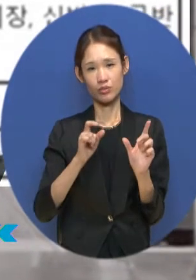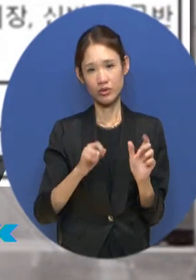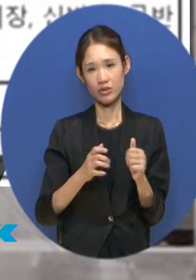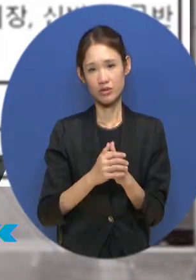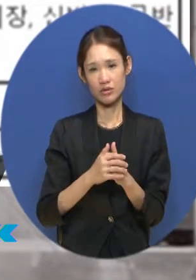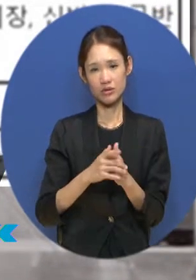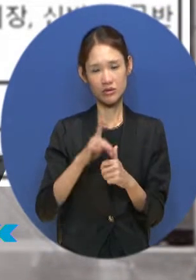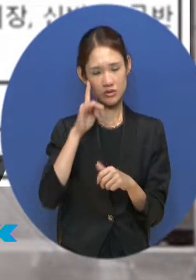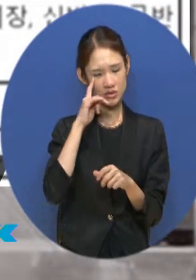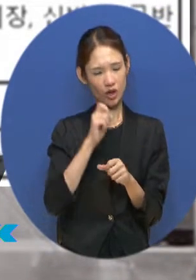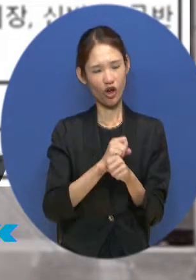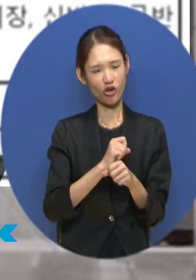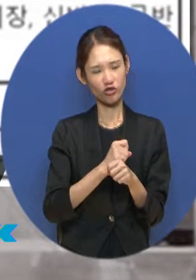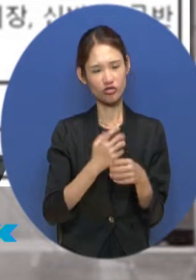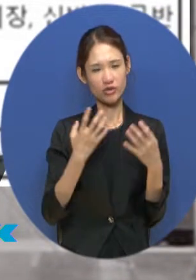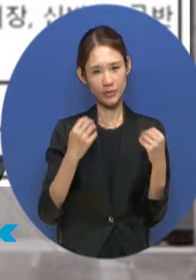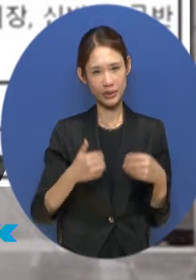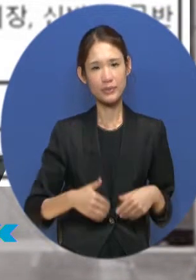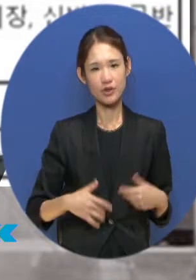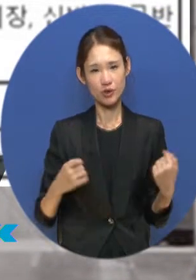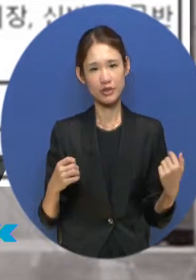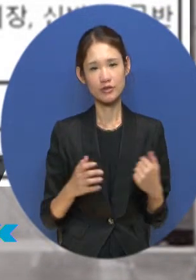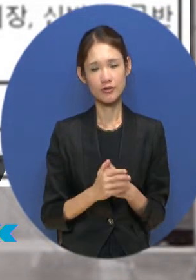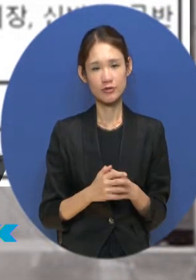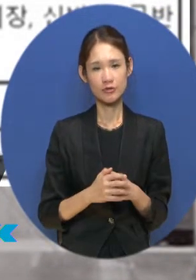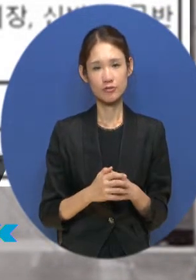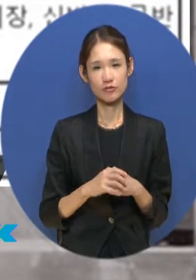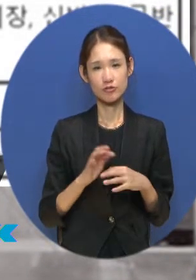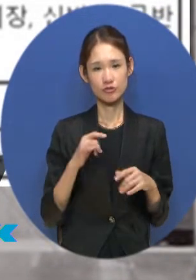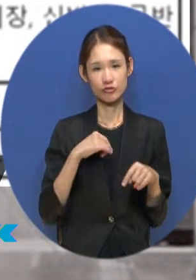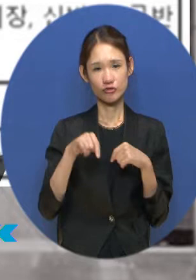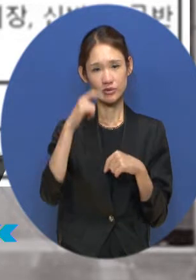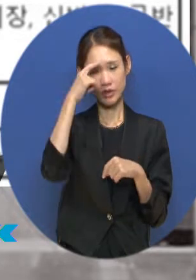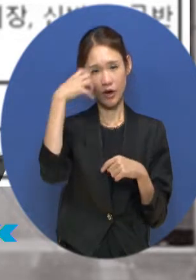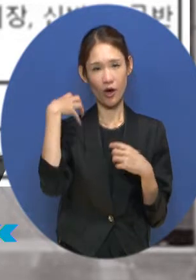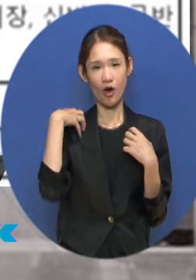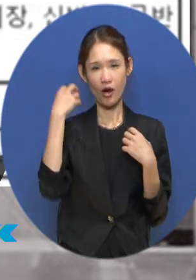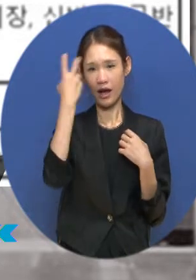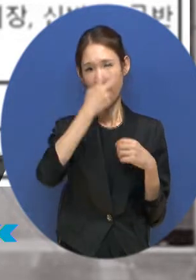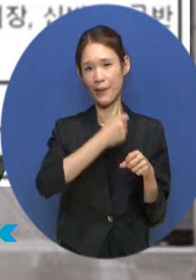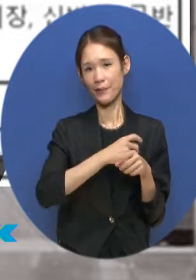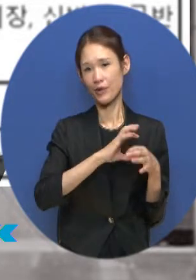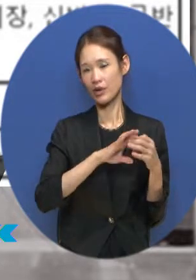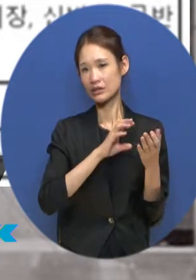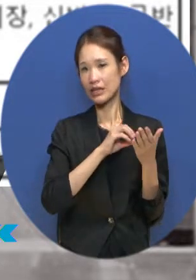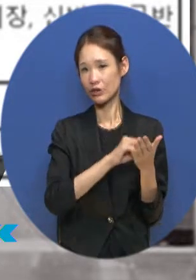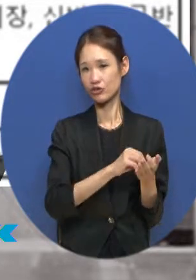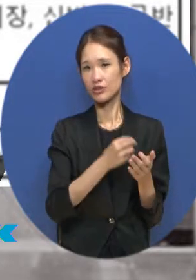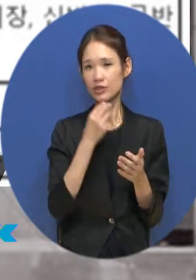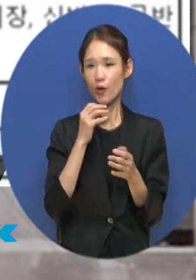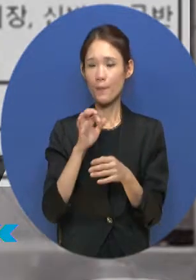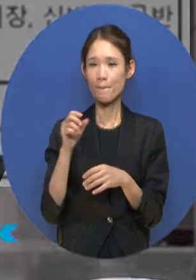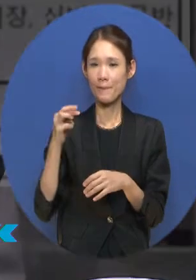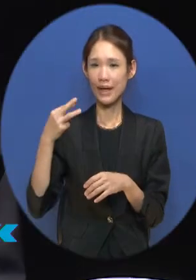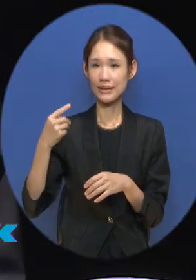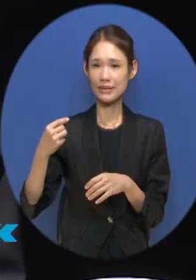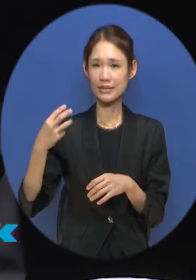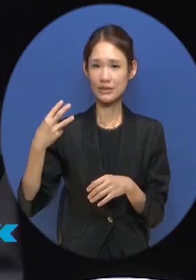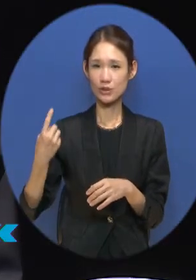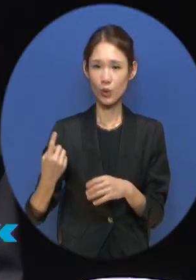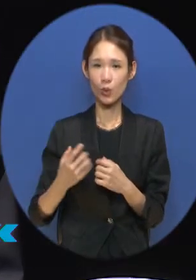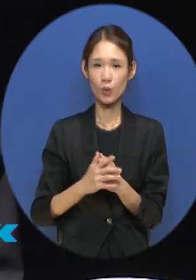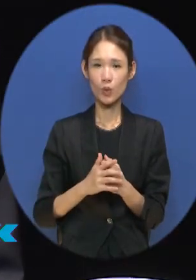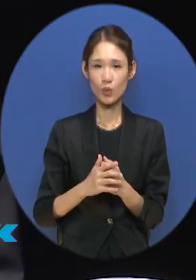대해서 지금 이제 많은 또 좀 연구가 돼야 될 것 같고 또 국정감사를 통해서 제출된 서울 메트로라든가 서울